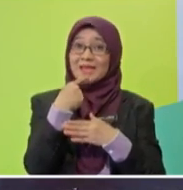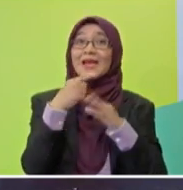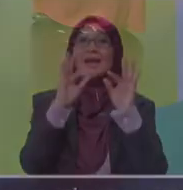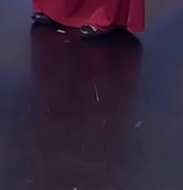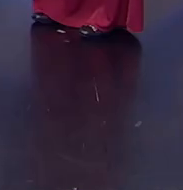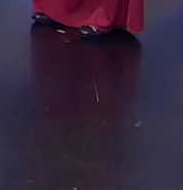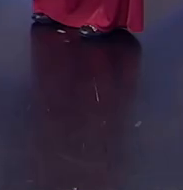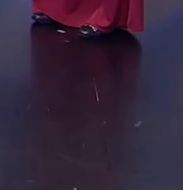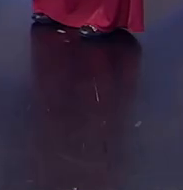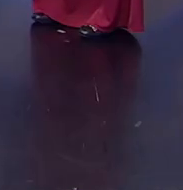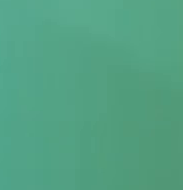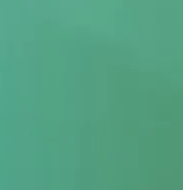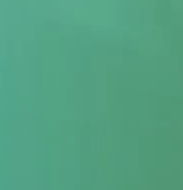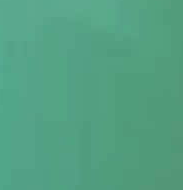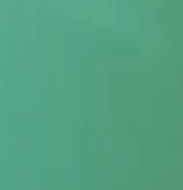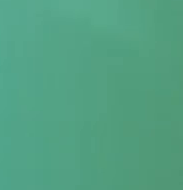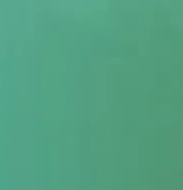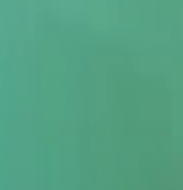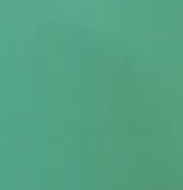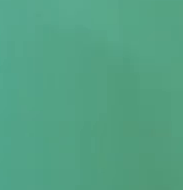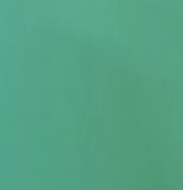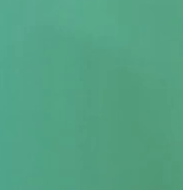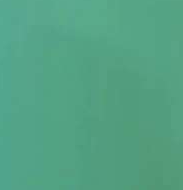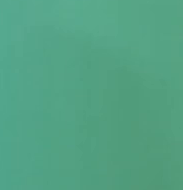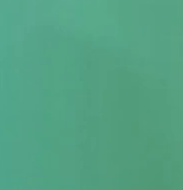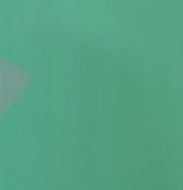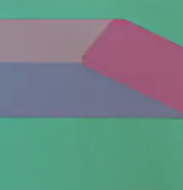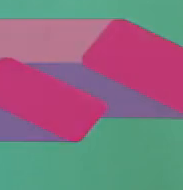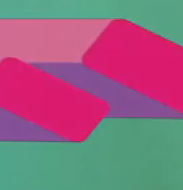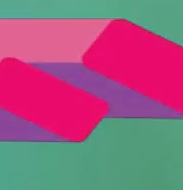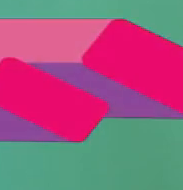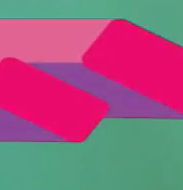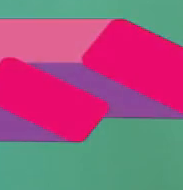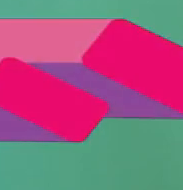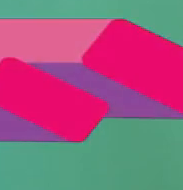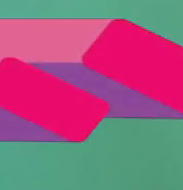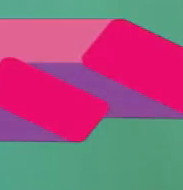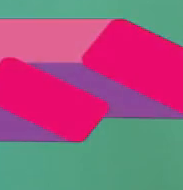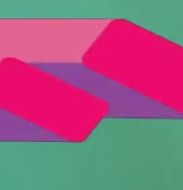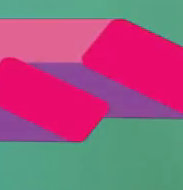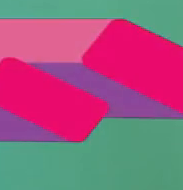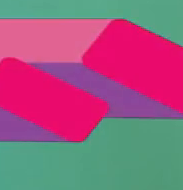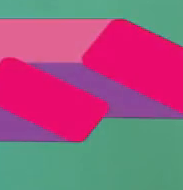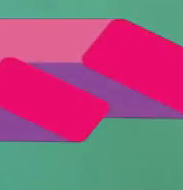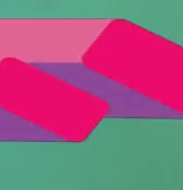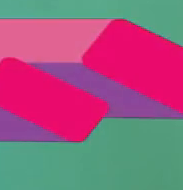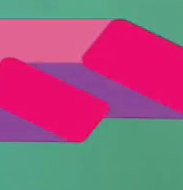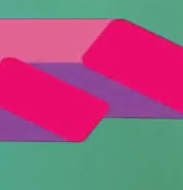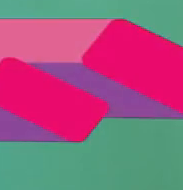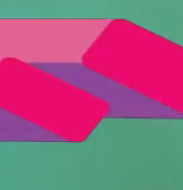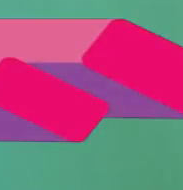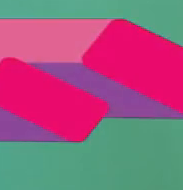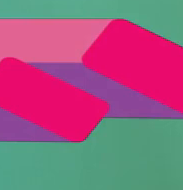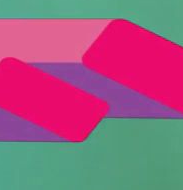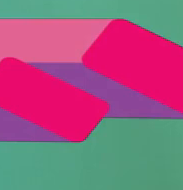dengan Cikgu fatimatul Zahra Usman dari sekolah kebangsaan Putra Jaya pristin 181